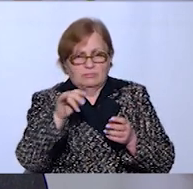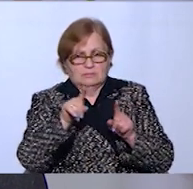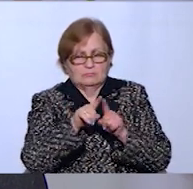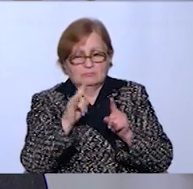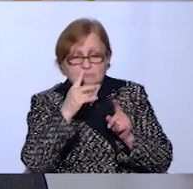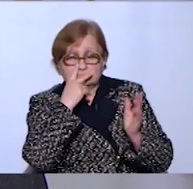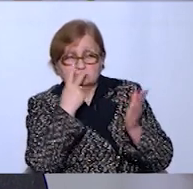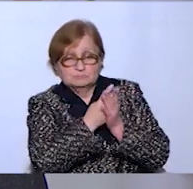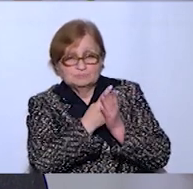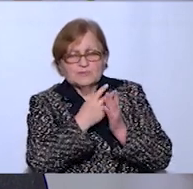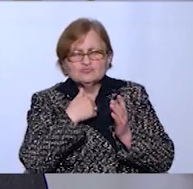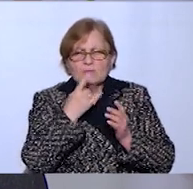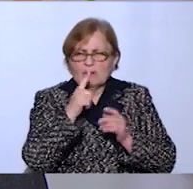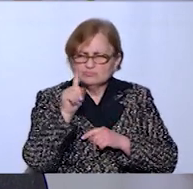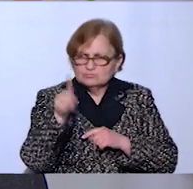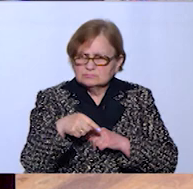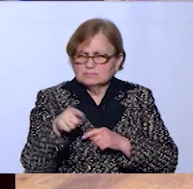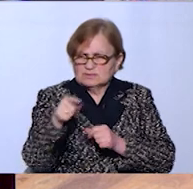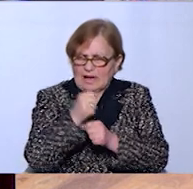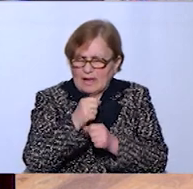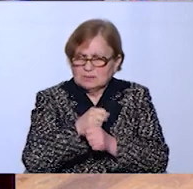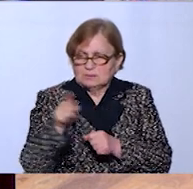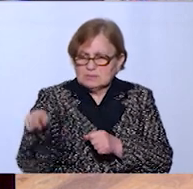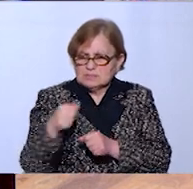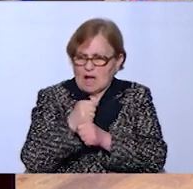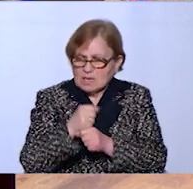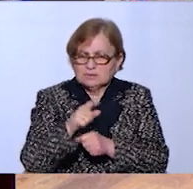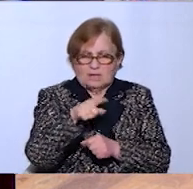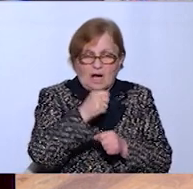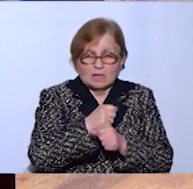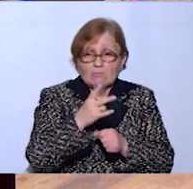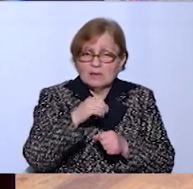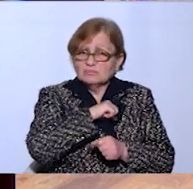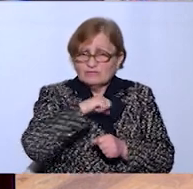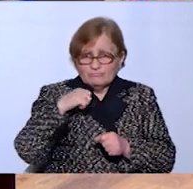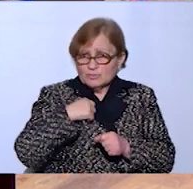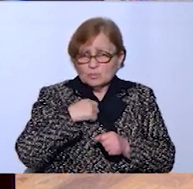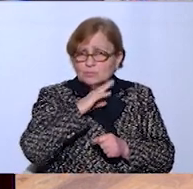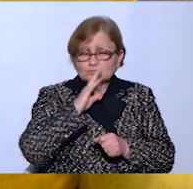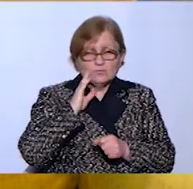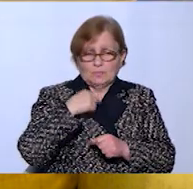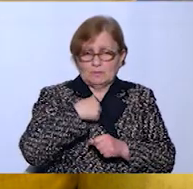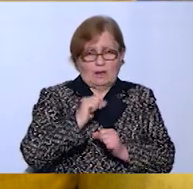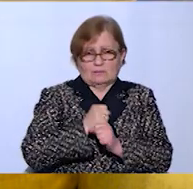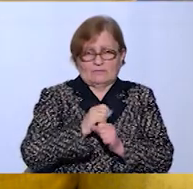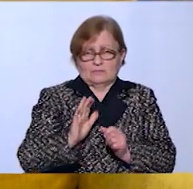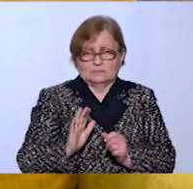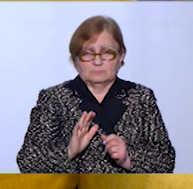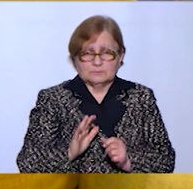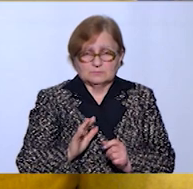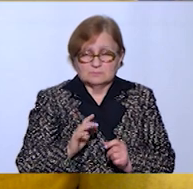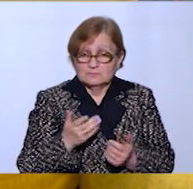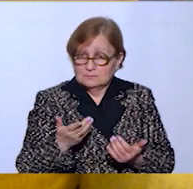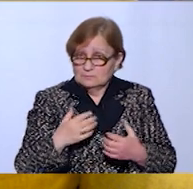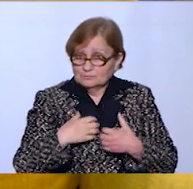რეკომენდაცია და მართლაც ძალიან ბევრი კვლევით დადასტურებული ინფორმაცია არის ის, რომ რაც მინდა რომ ბავშვმა გააკეთოს, მე თვითონ